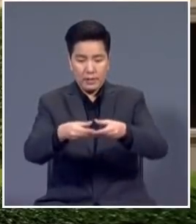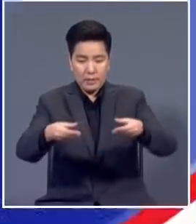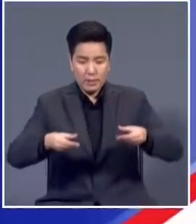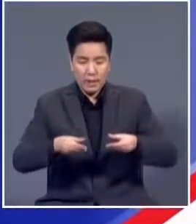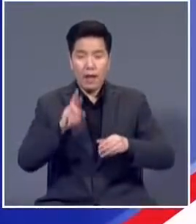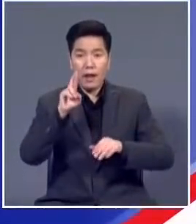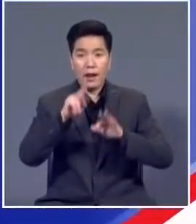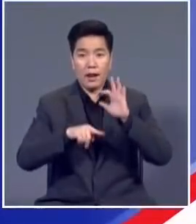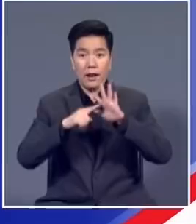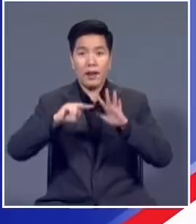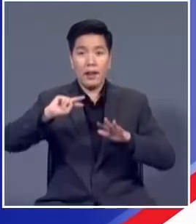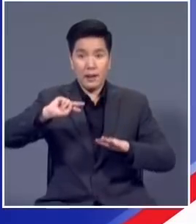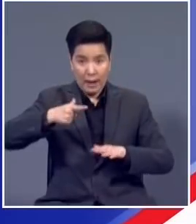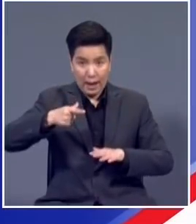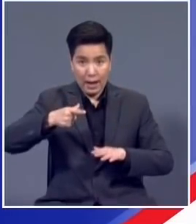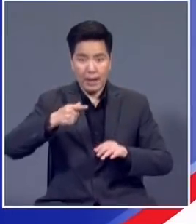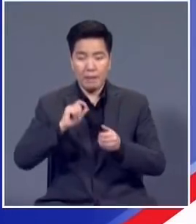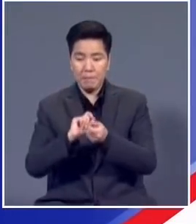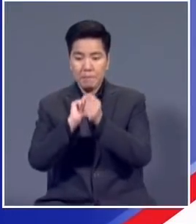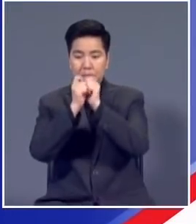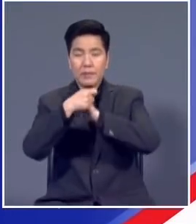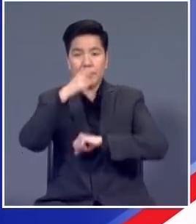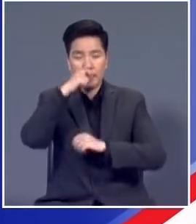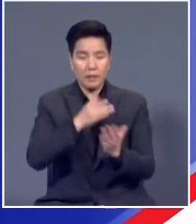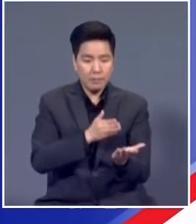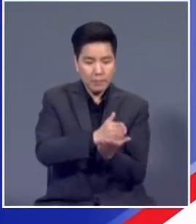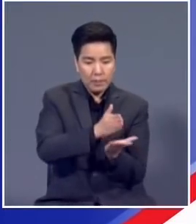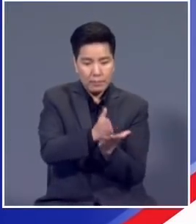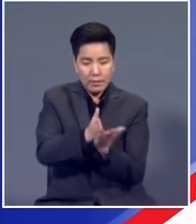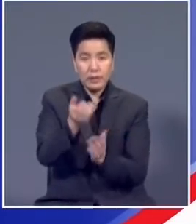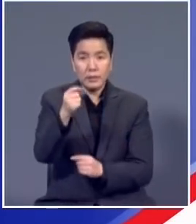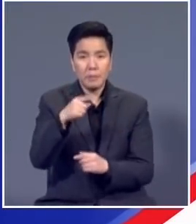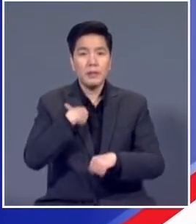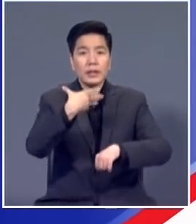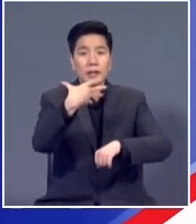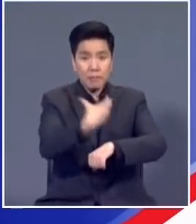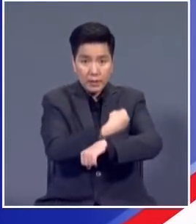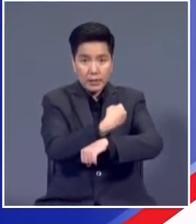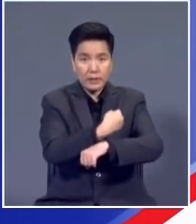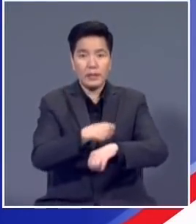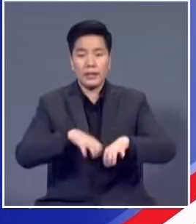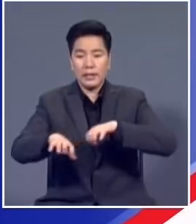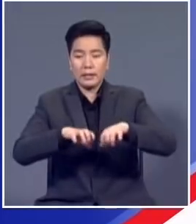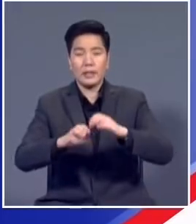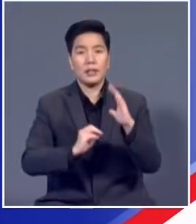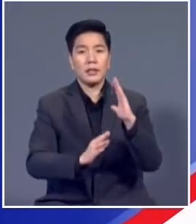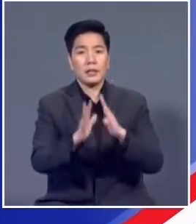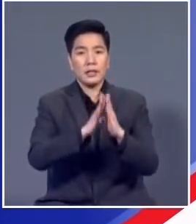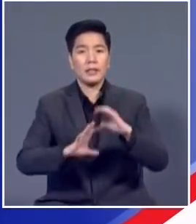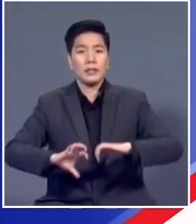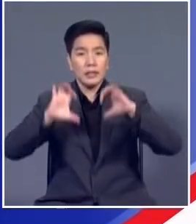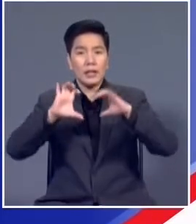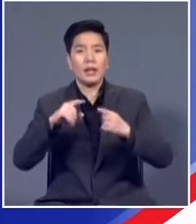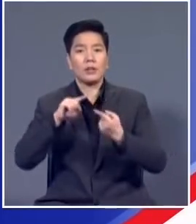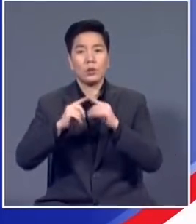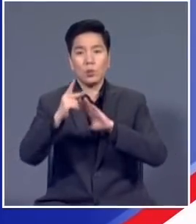ทศเสร็จเรียบร้อยแล้วในขั้นต้นนะครับทั้ง11ด้านอันได้แก่การเมืองการบริหารและการแผ่นดินด้านกฎหมาย